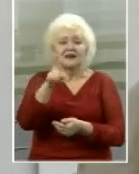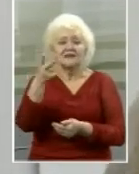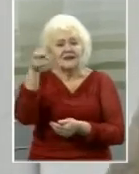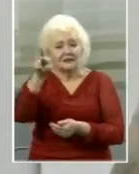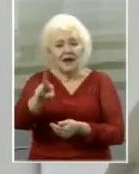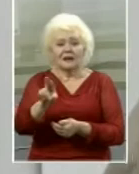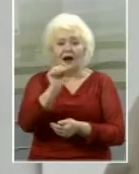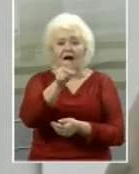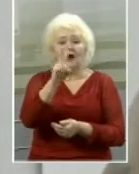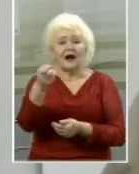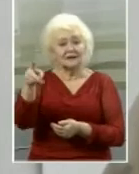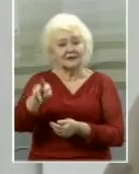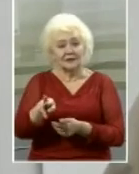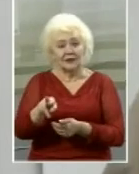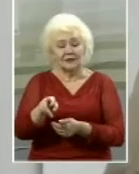гнилая акация.